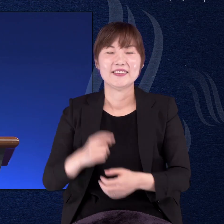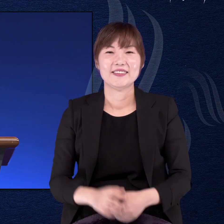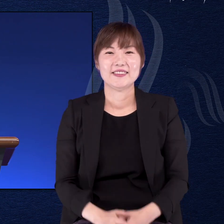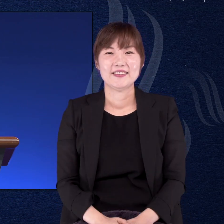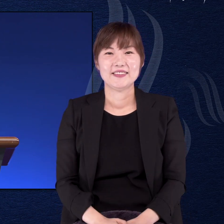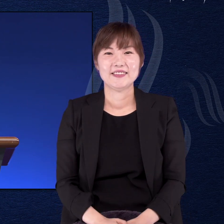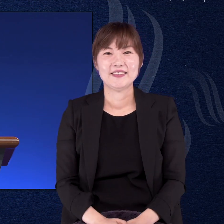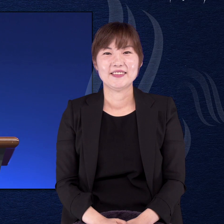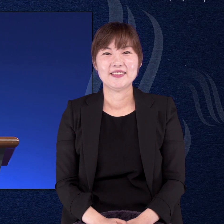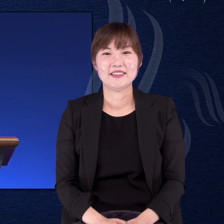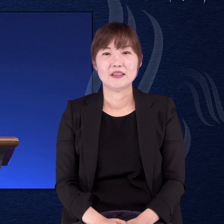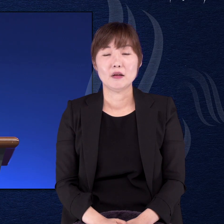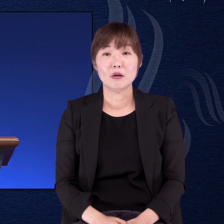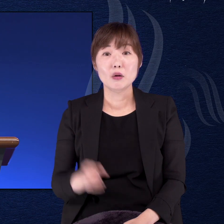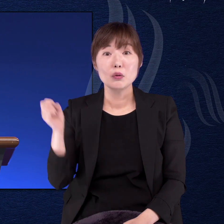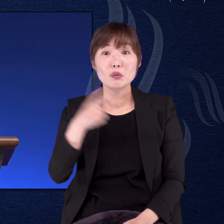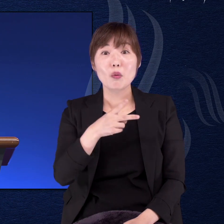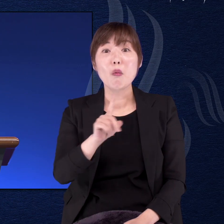왼수라 그래요.